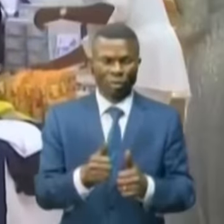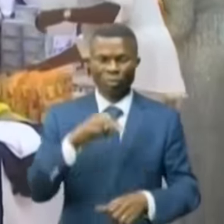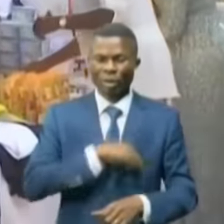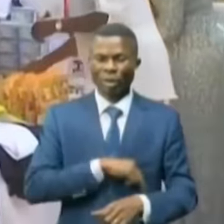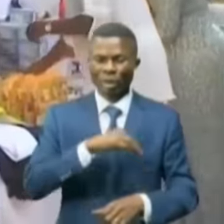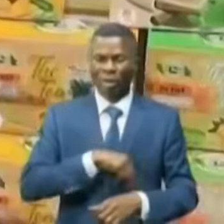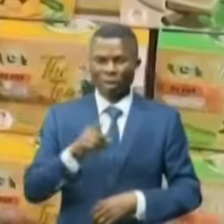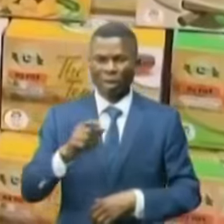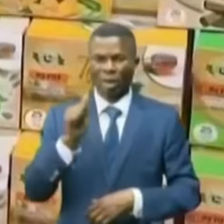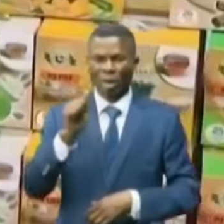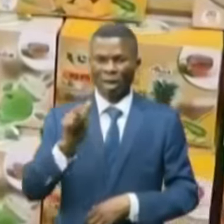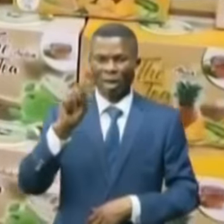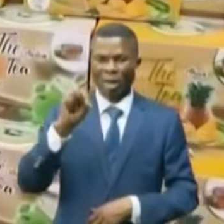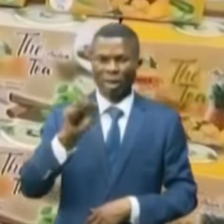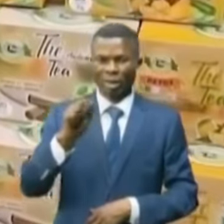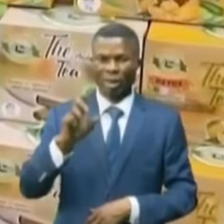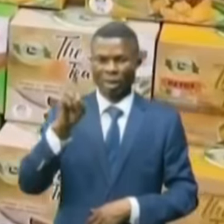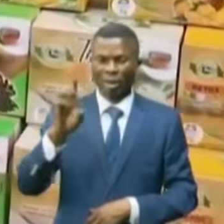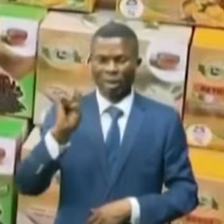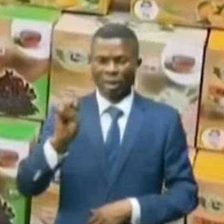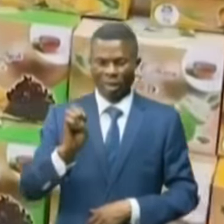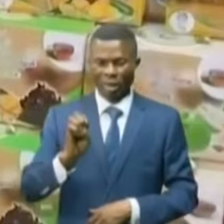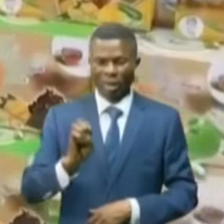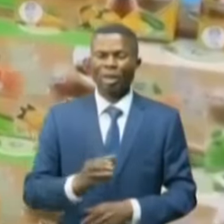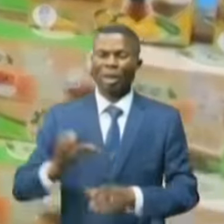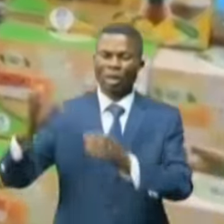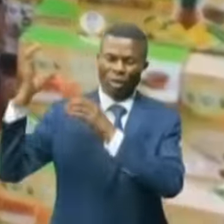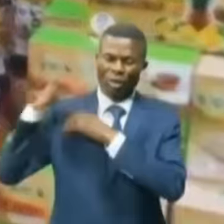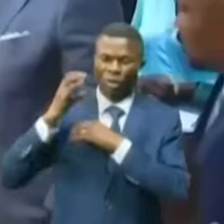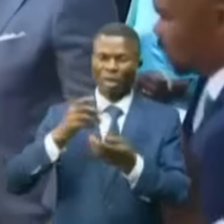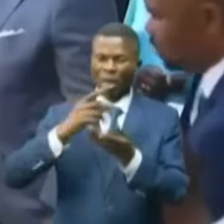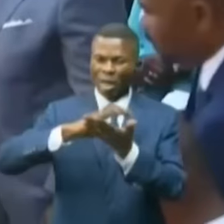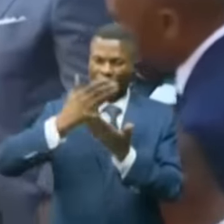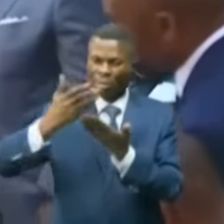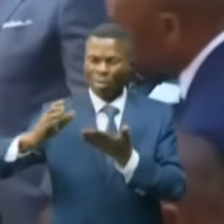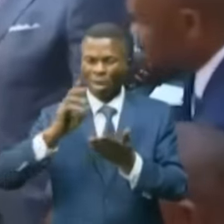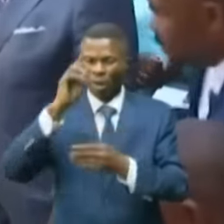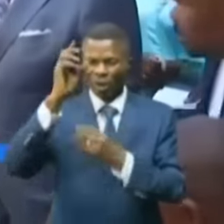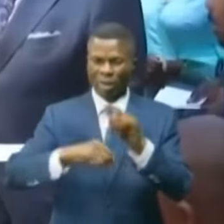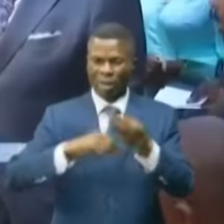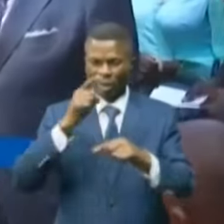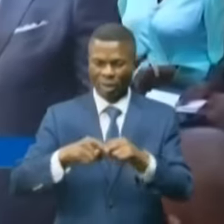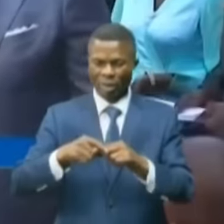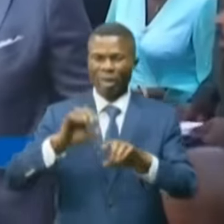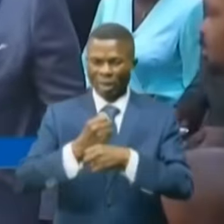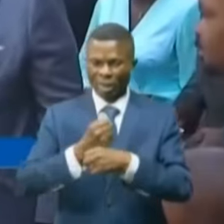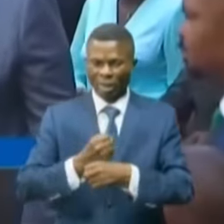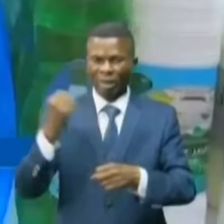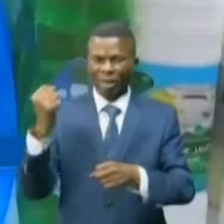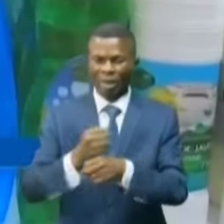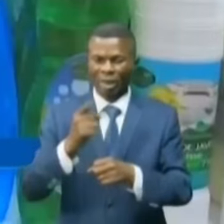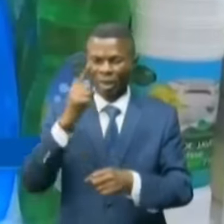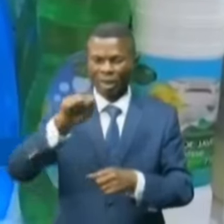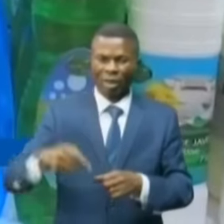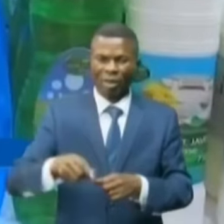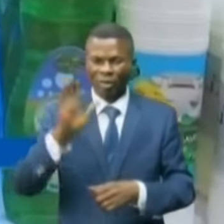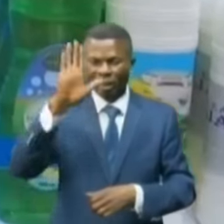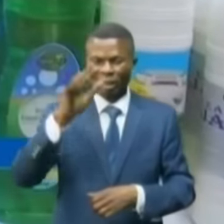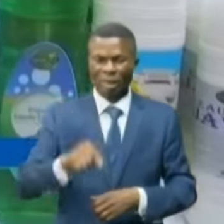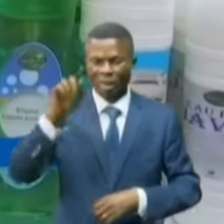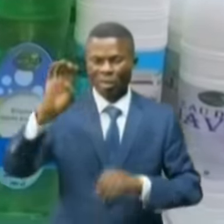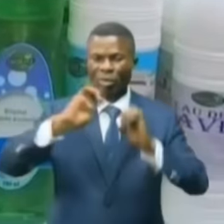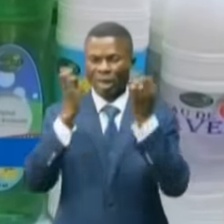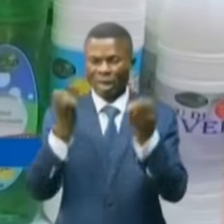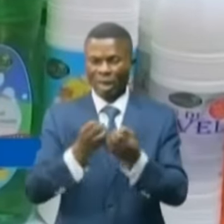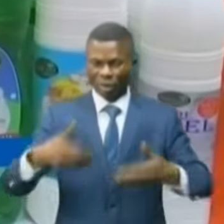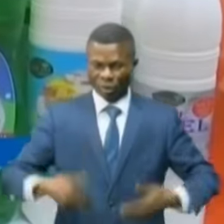régaliennes, l'ANADEC est chargée dans un volet bien déterminé à favoriser la création de 1,5 million d'entreprises de